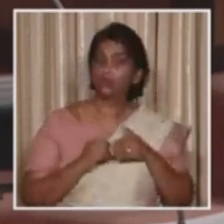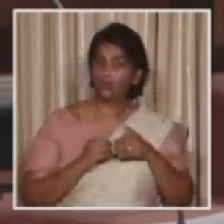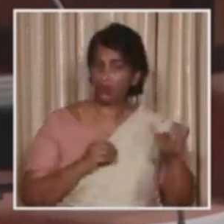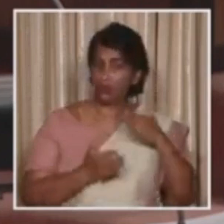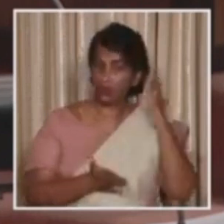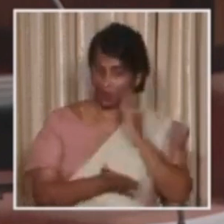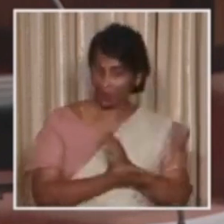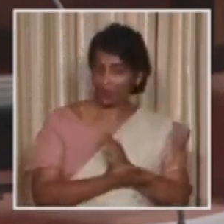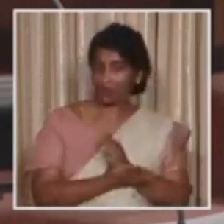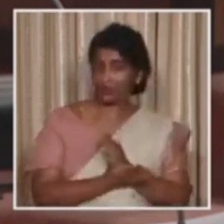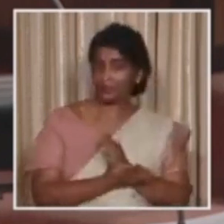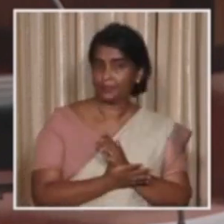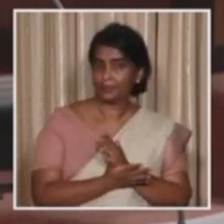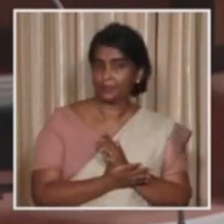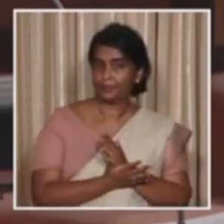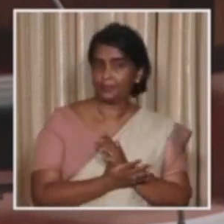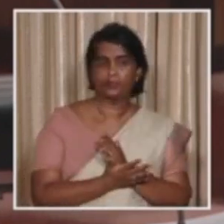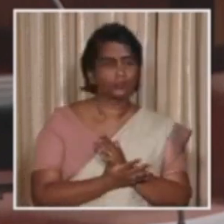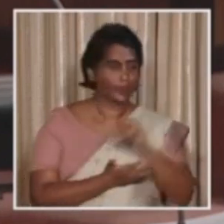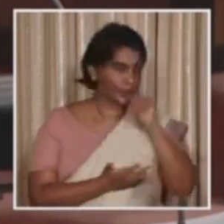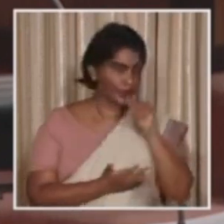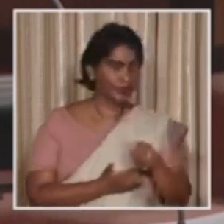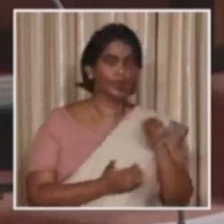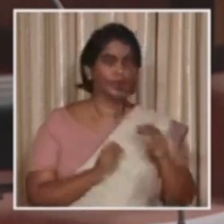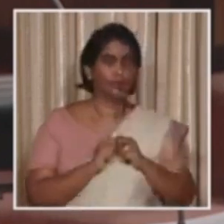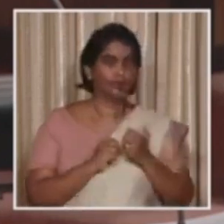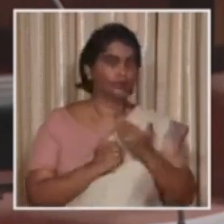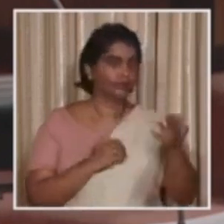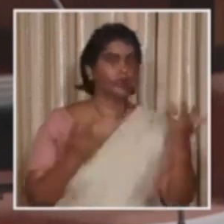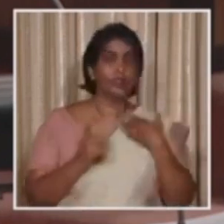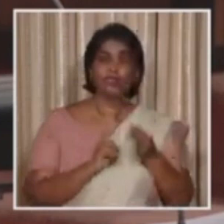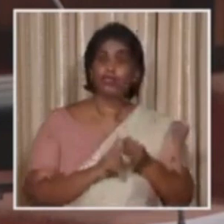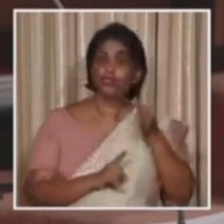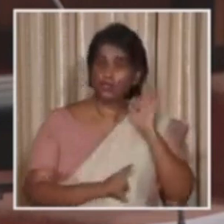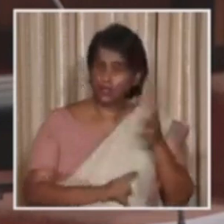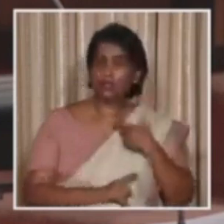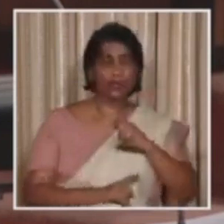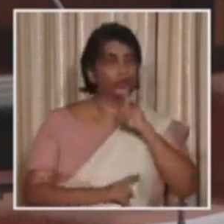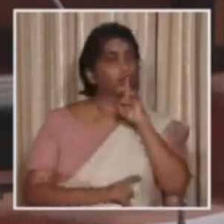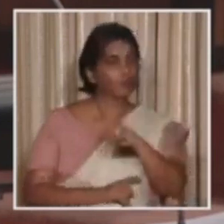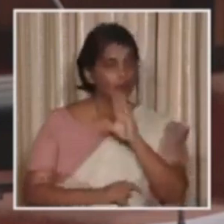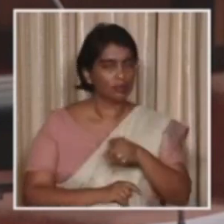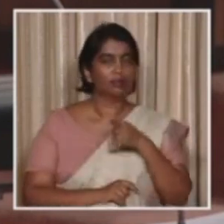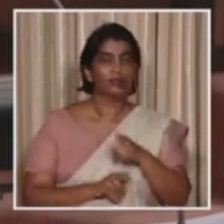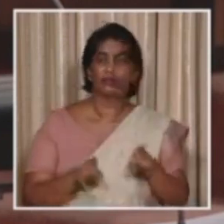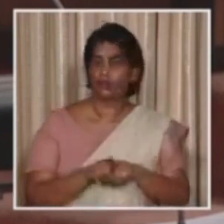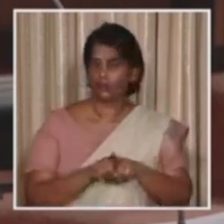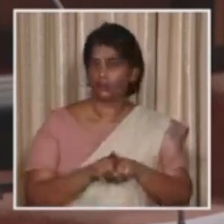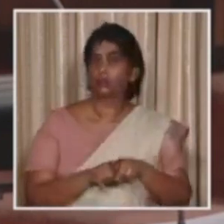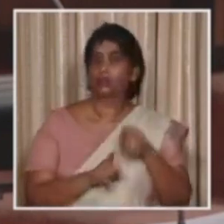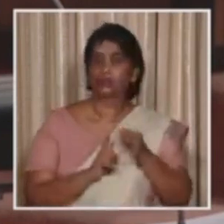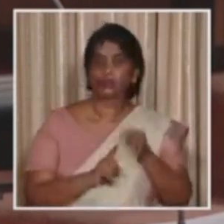சந்தர்ப்பமும் இருக்கவில்லை. ஜனாதிபதியிடம் நாங்கள் முறையிட்டோம், அவருடைய உத்தரவை கூட